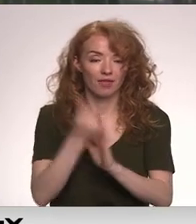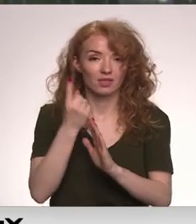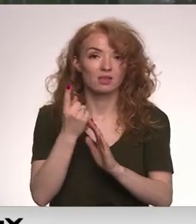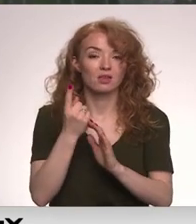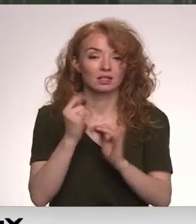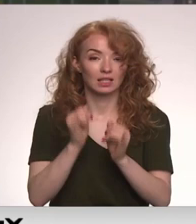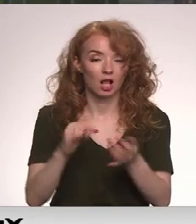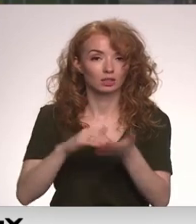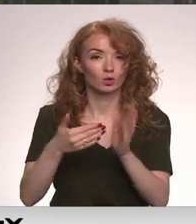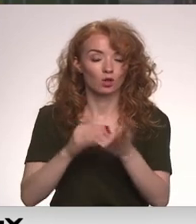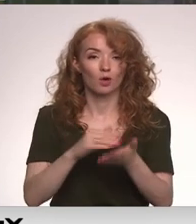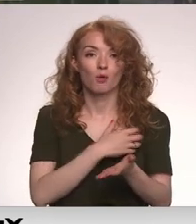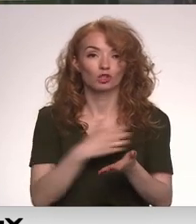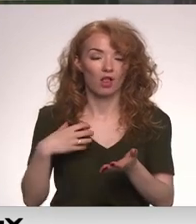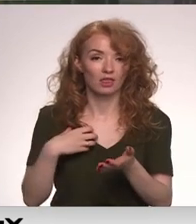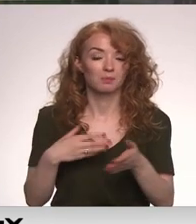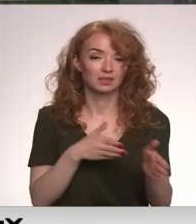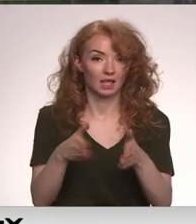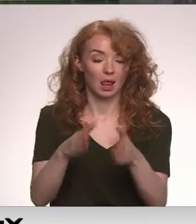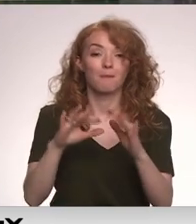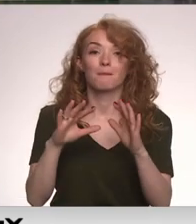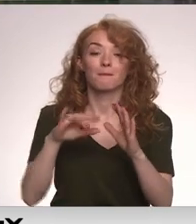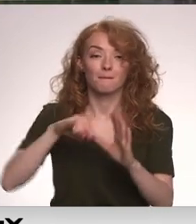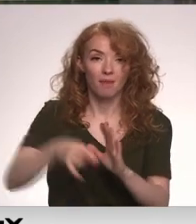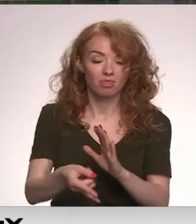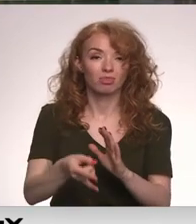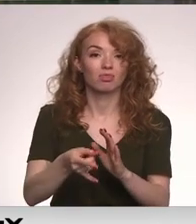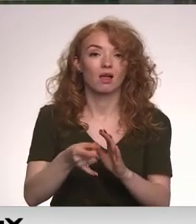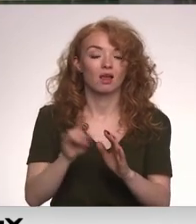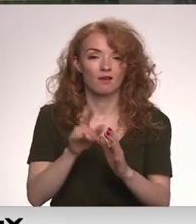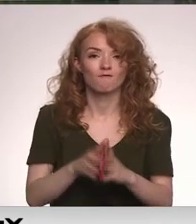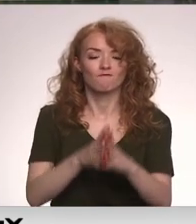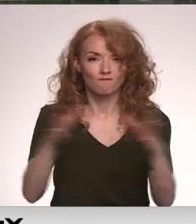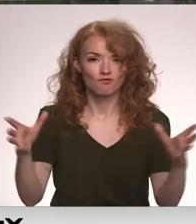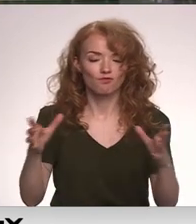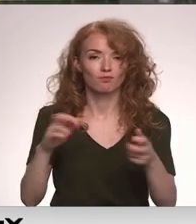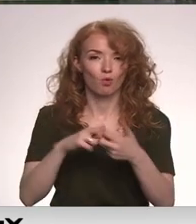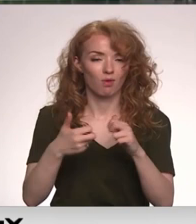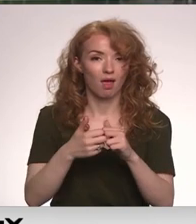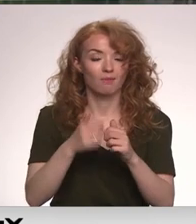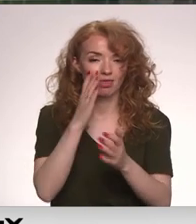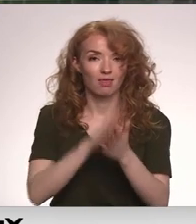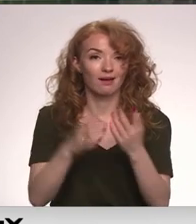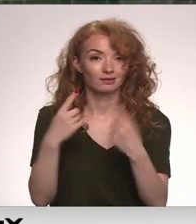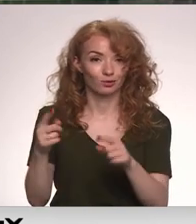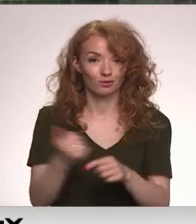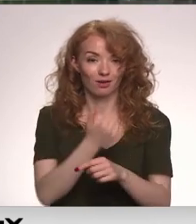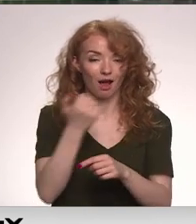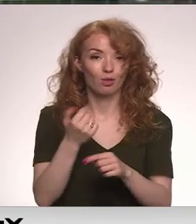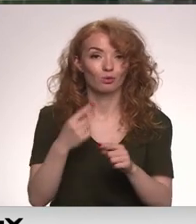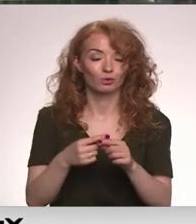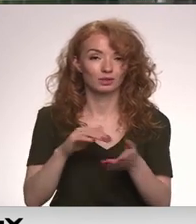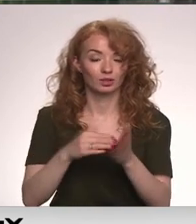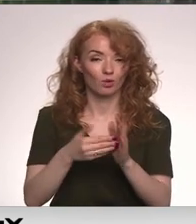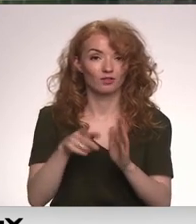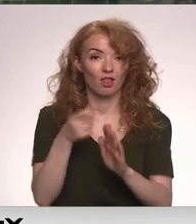pasliktinājusi daudzus pašvaldības ceļus. Bedras uz brauktuvēm ir daudz lielāka problēma nekā citus gadus, un